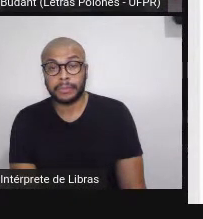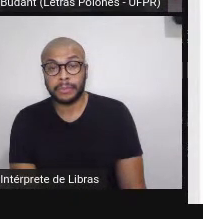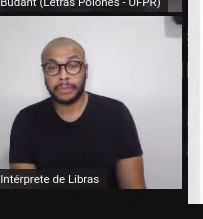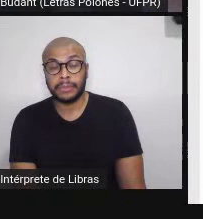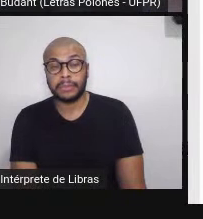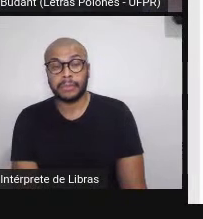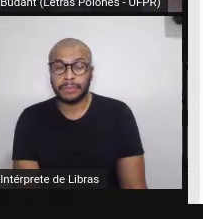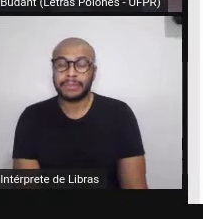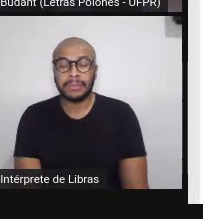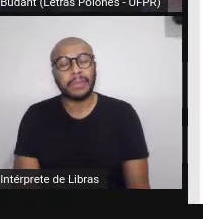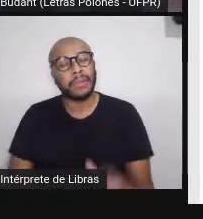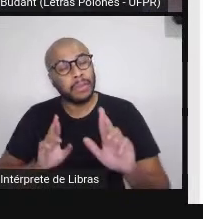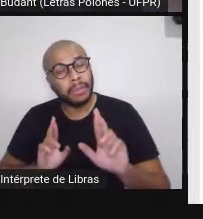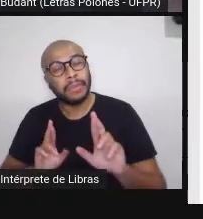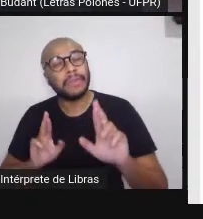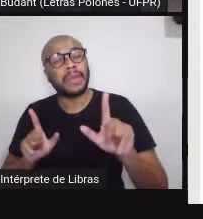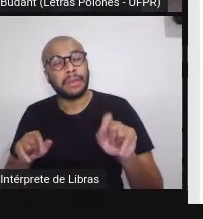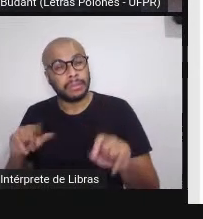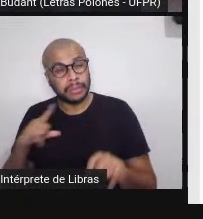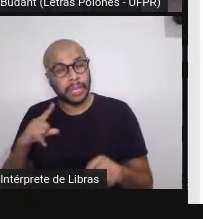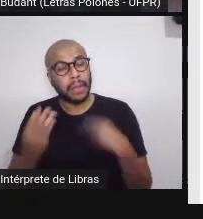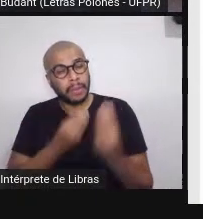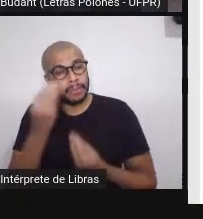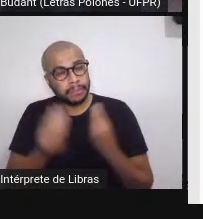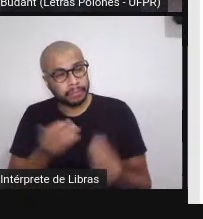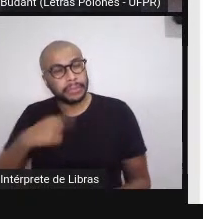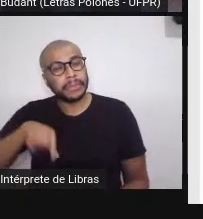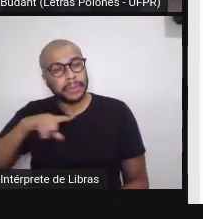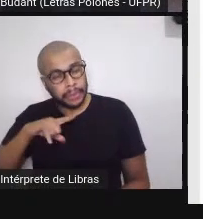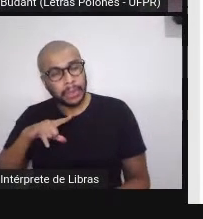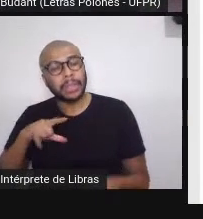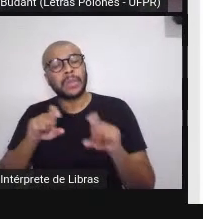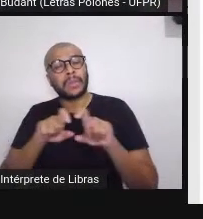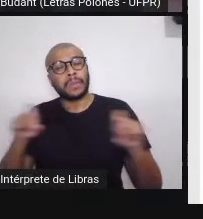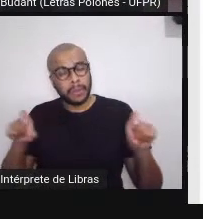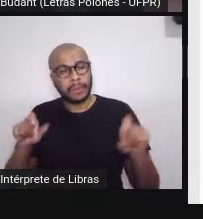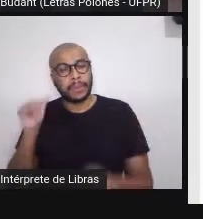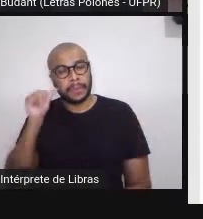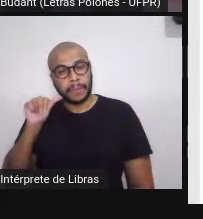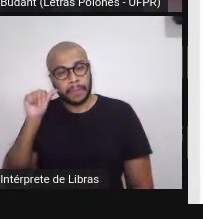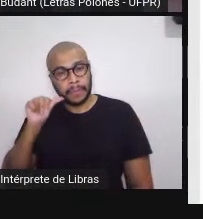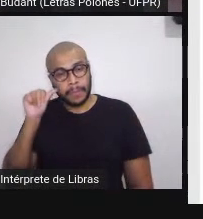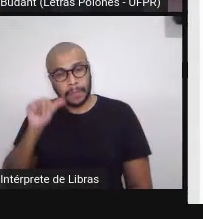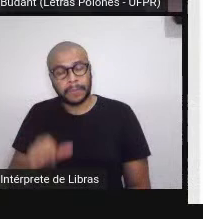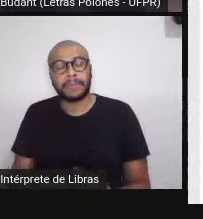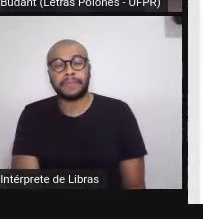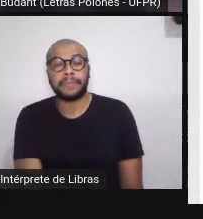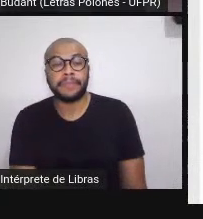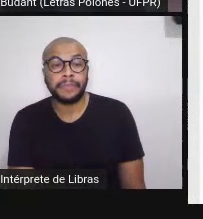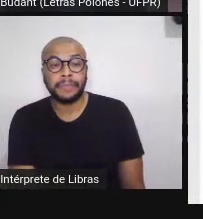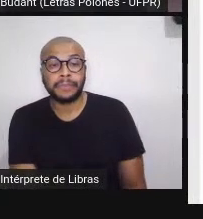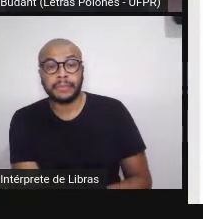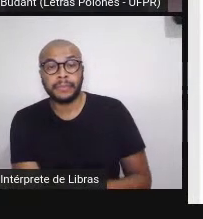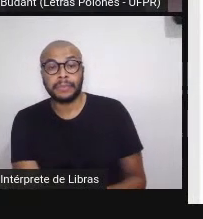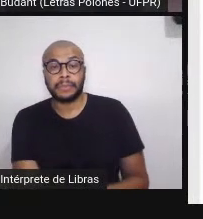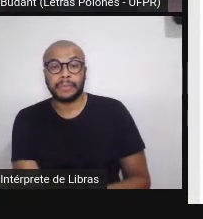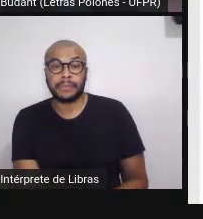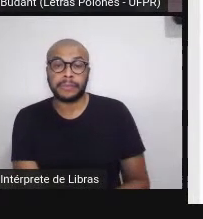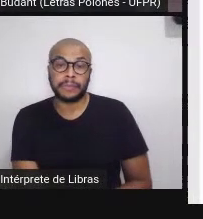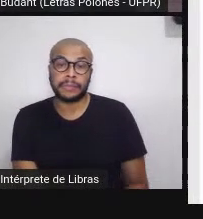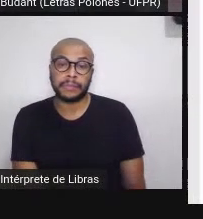É um pouco diferente quando se trata da declinação dos sobrenomes das mulheres. Oczywiście odmieniają się